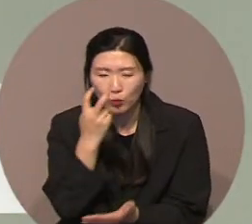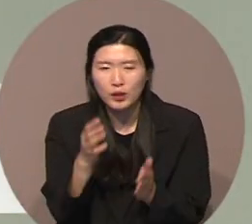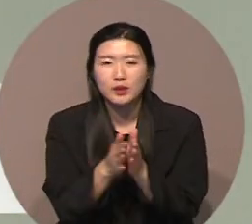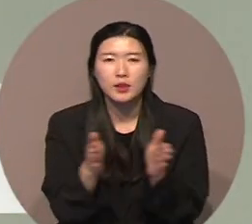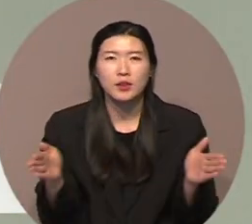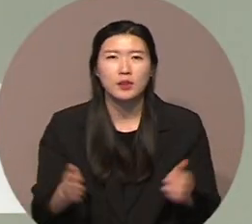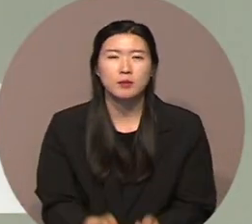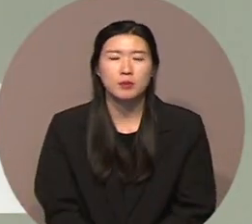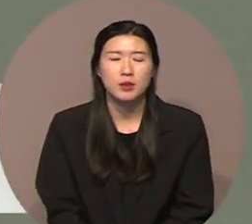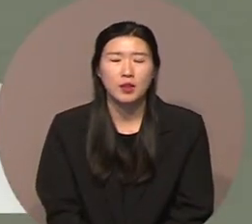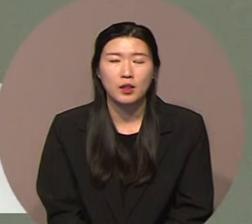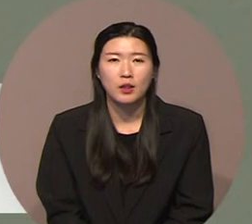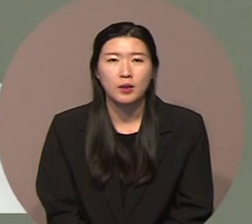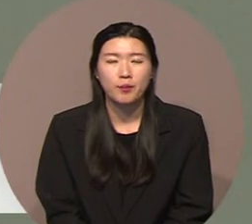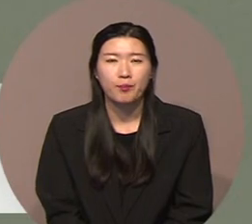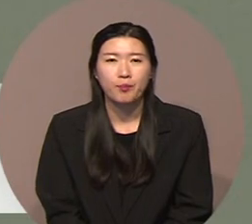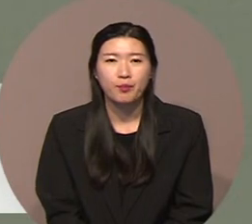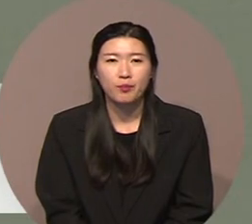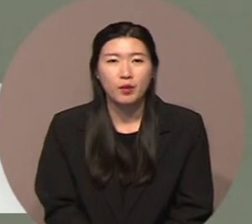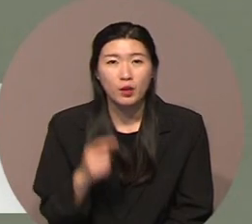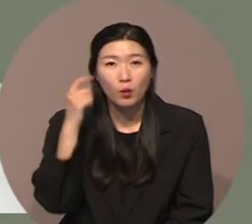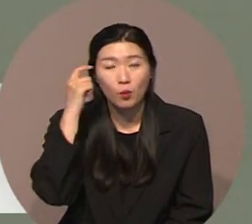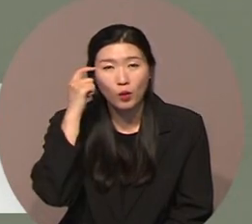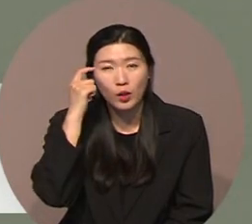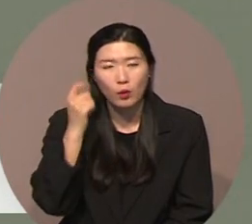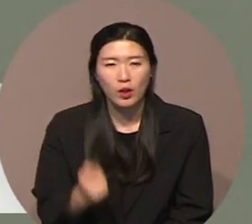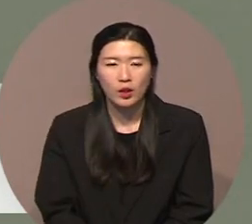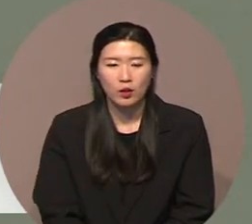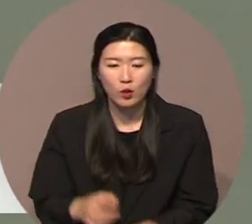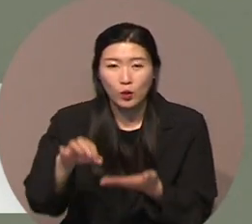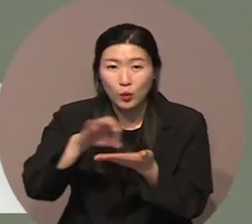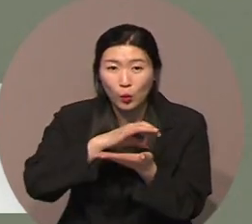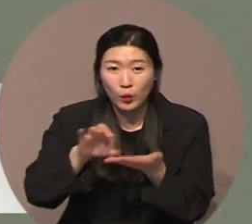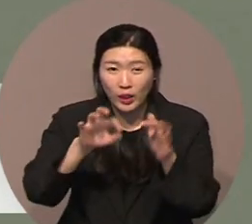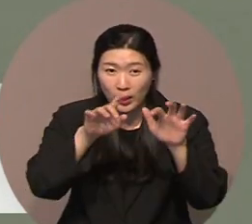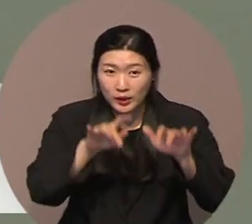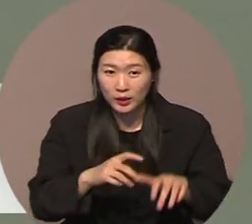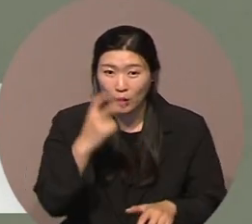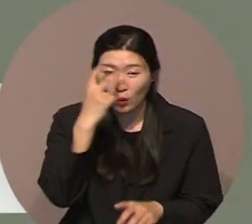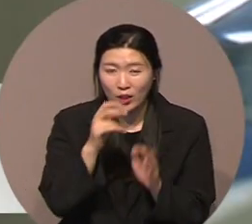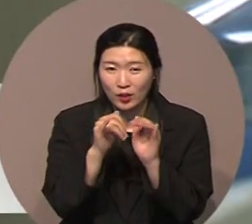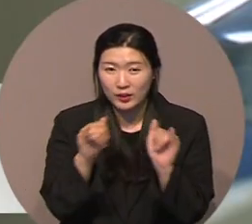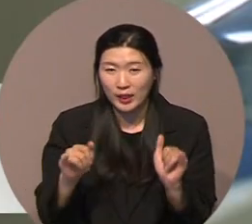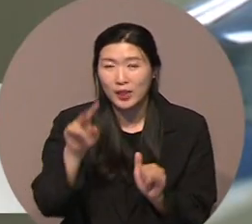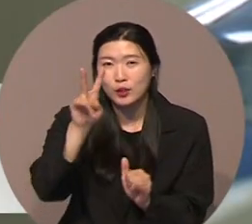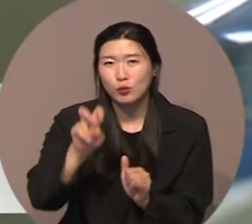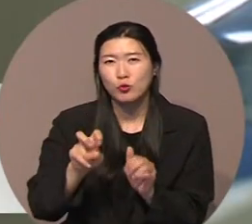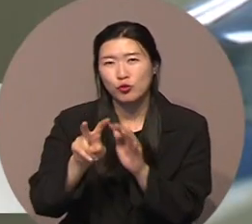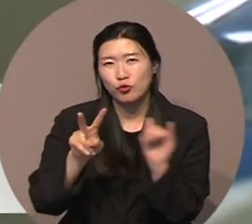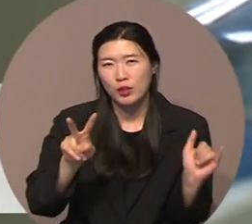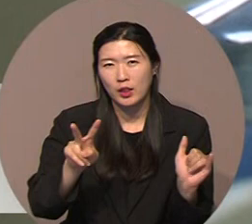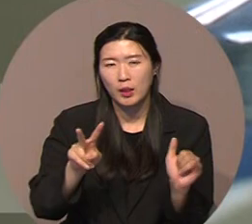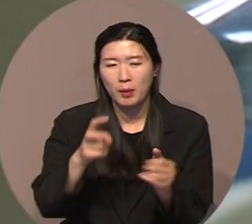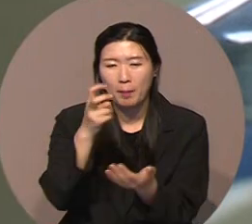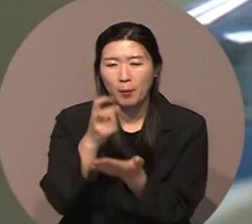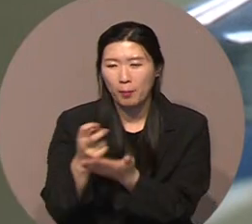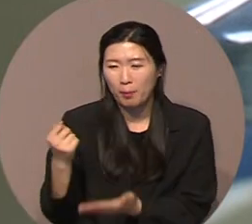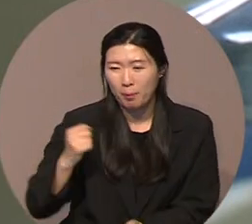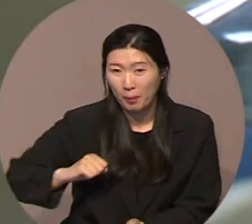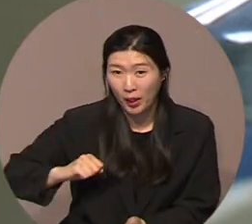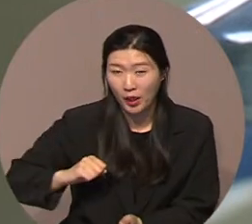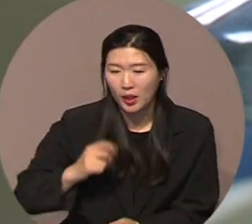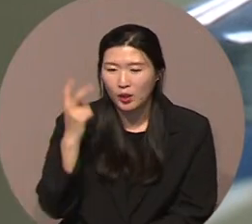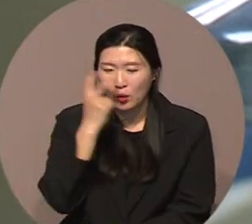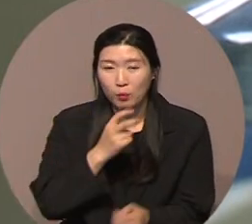나섰습니다 앞서 감사원은 주요 국가 통계 작성과 활용실태 관련자 22명을 통계법 위반 혐의